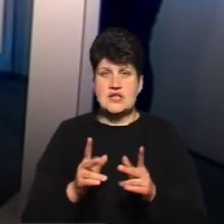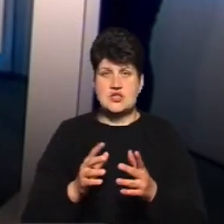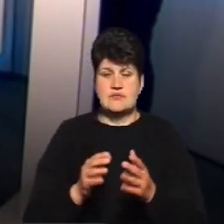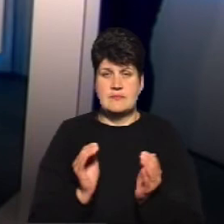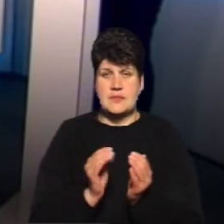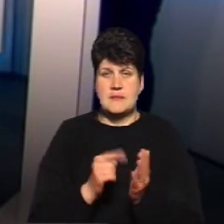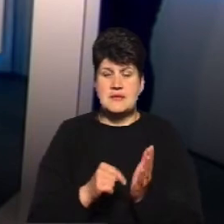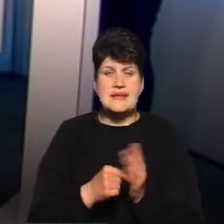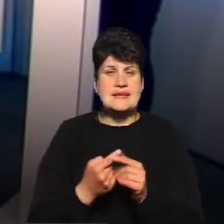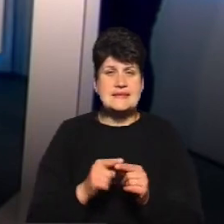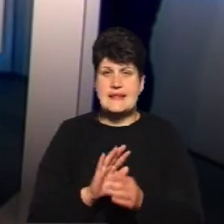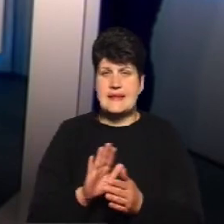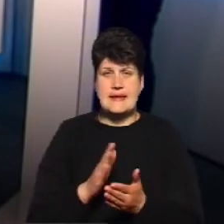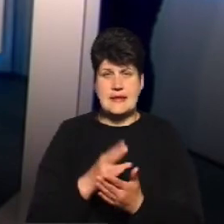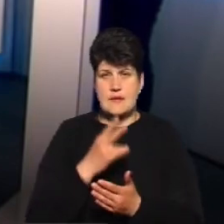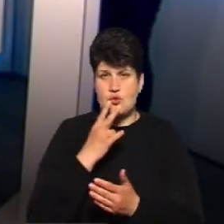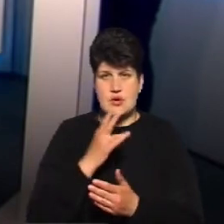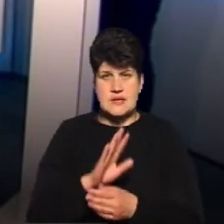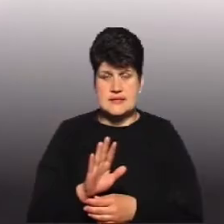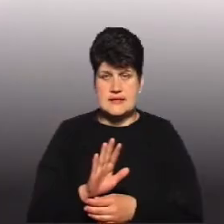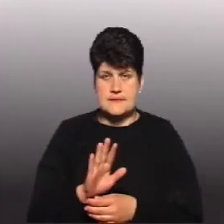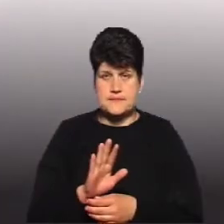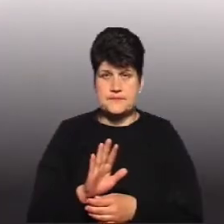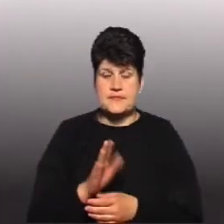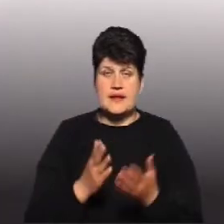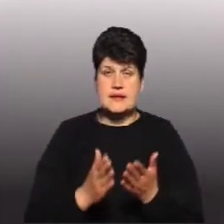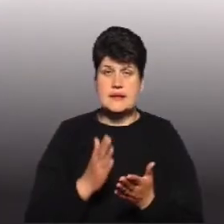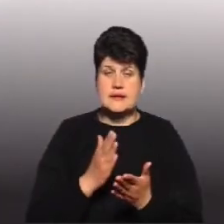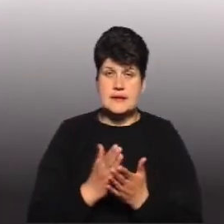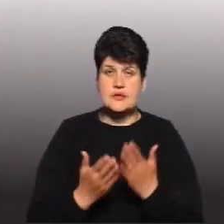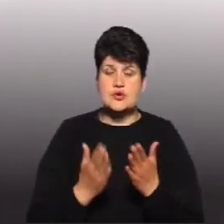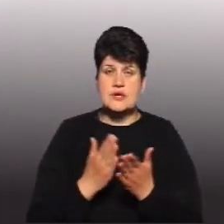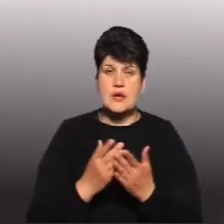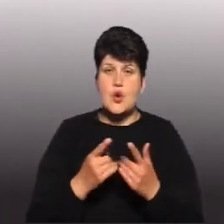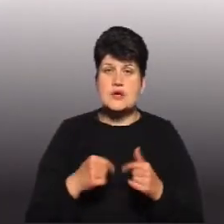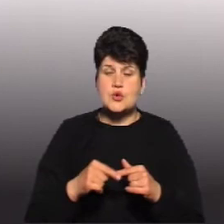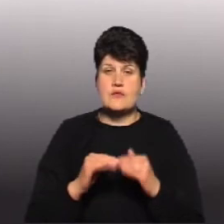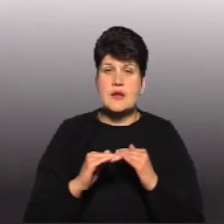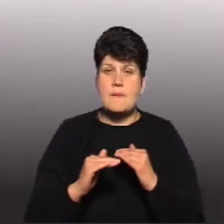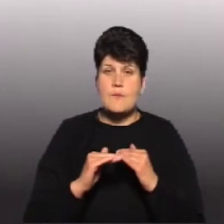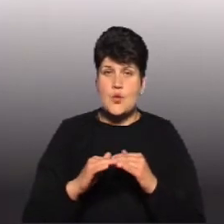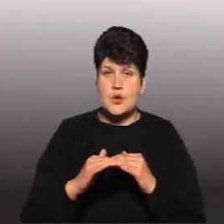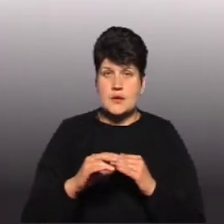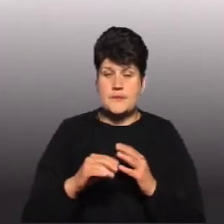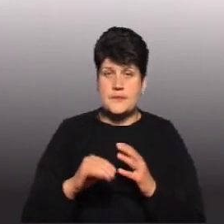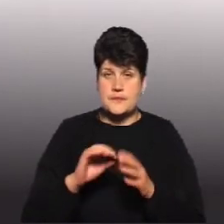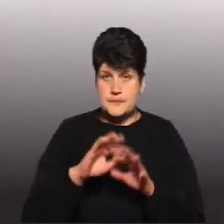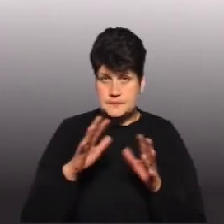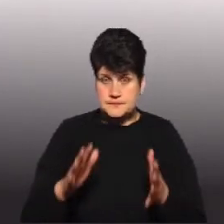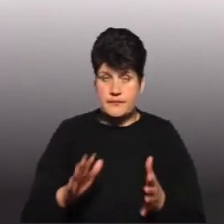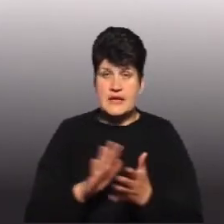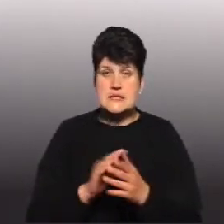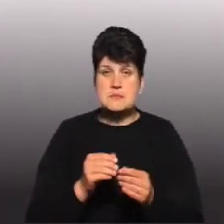показник, але є, якщо є організований полігон, якщо є земельна ділянка під сміттєзвалище виділена, тобто